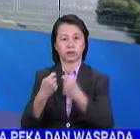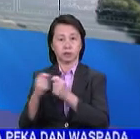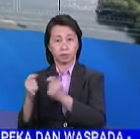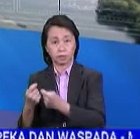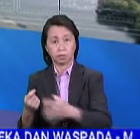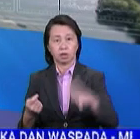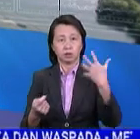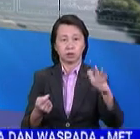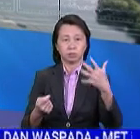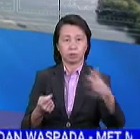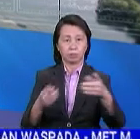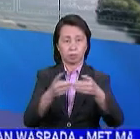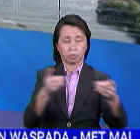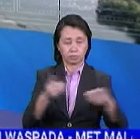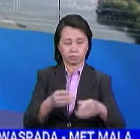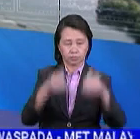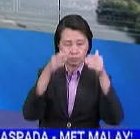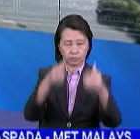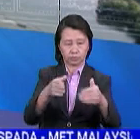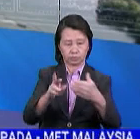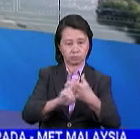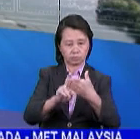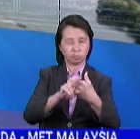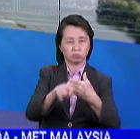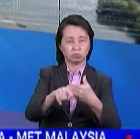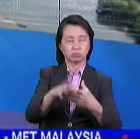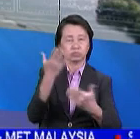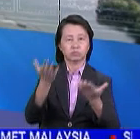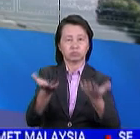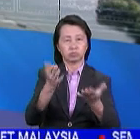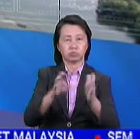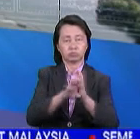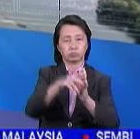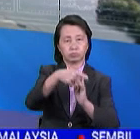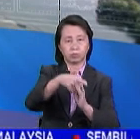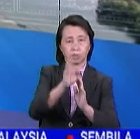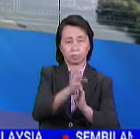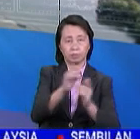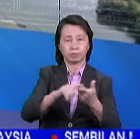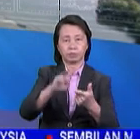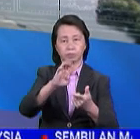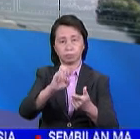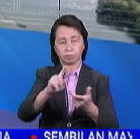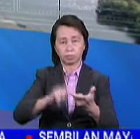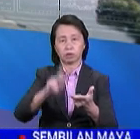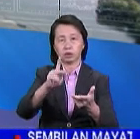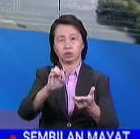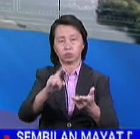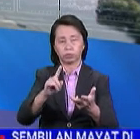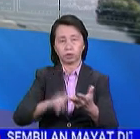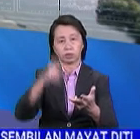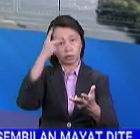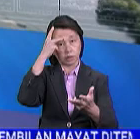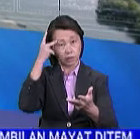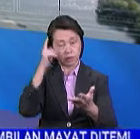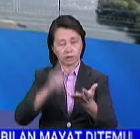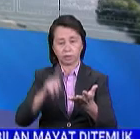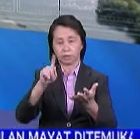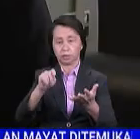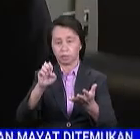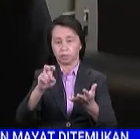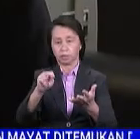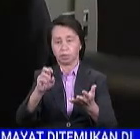meliputi 15 daerah tumpuan berisiko tinggi antaranya Penampang, Beaufort, Kudat, Keningau dan Tenom.